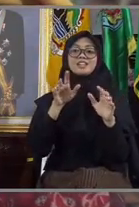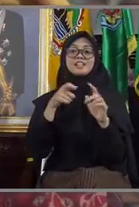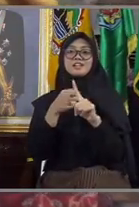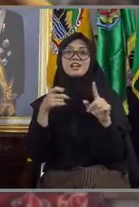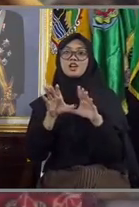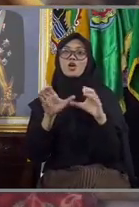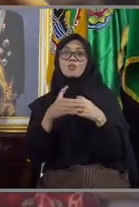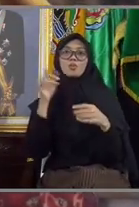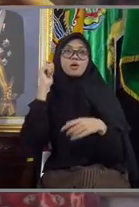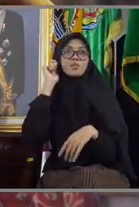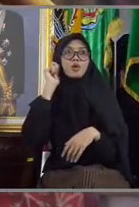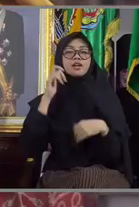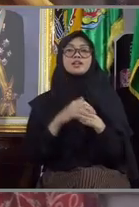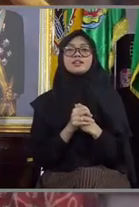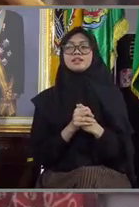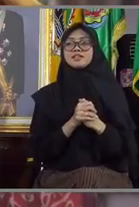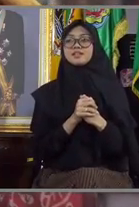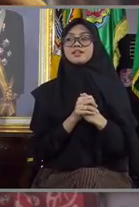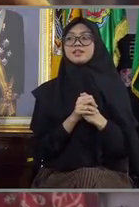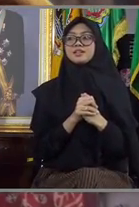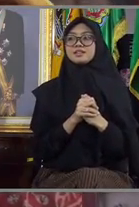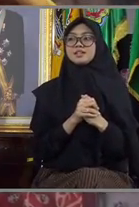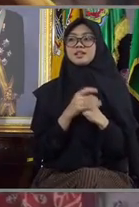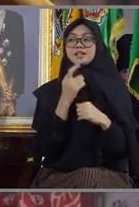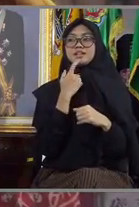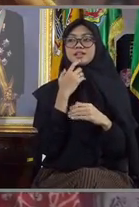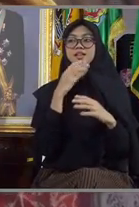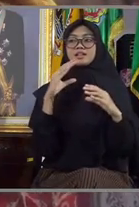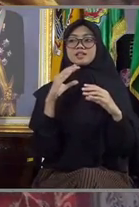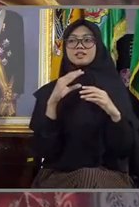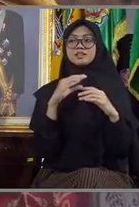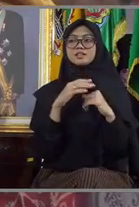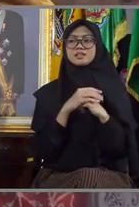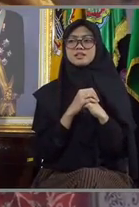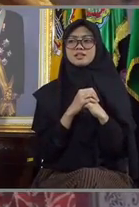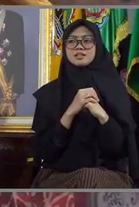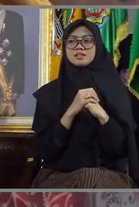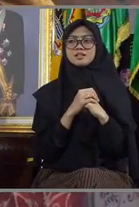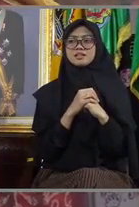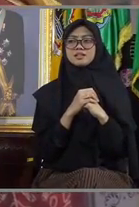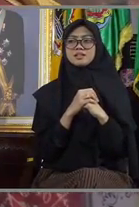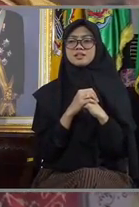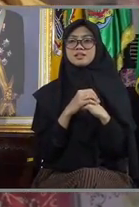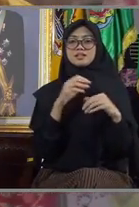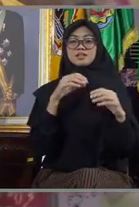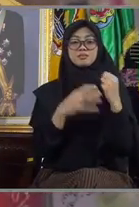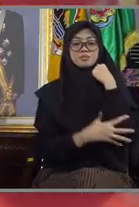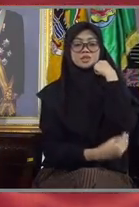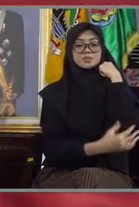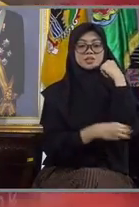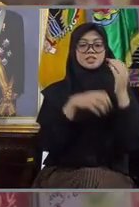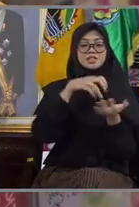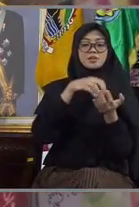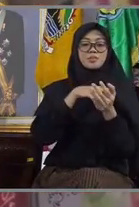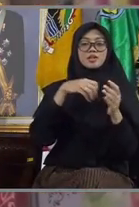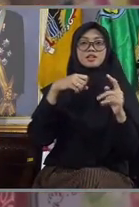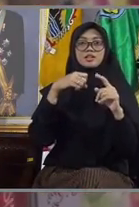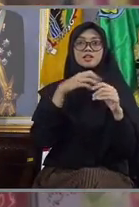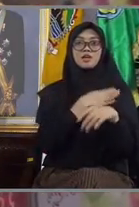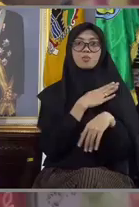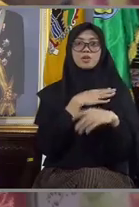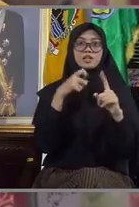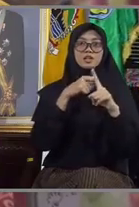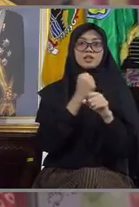Pada kesempatan Sarasehan Pengentasan Kemiskinan di Kabupaten Grobogan yang lalu, yang dirahui oleh Bapak